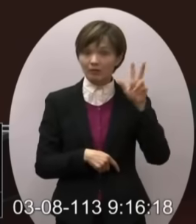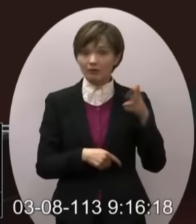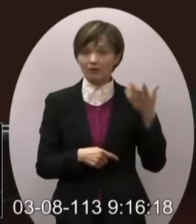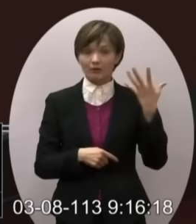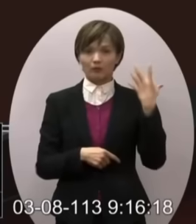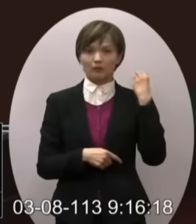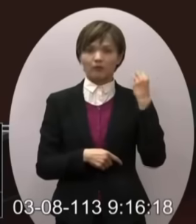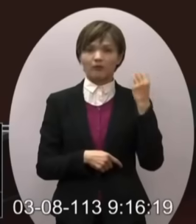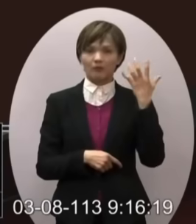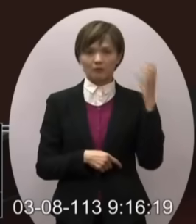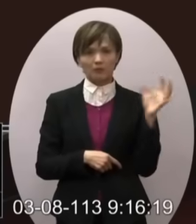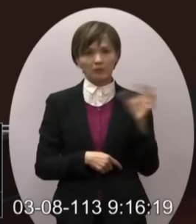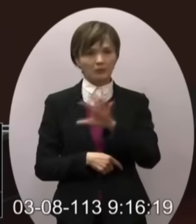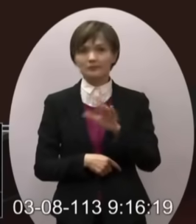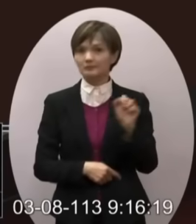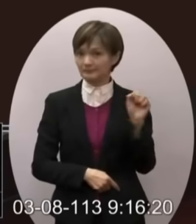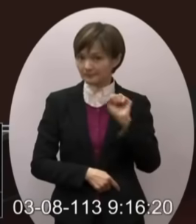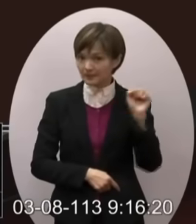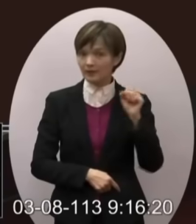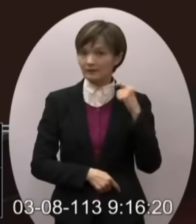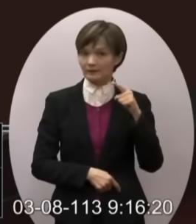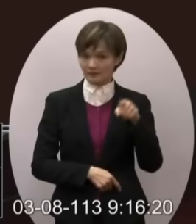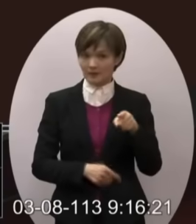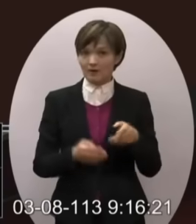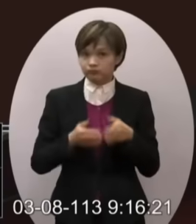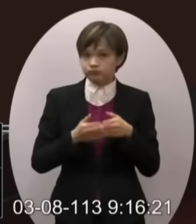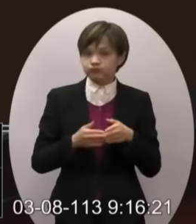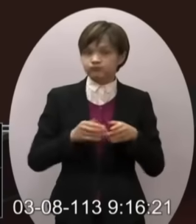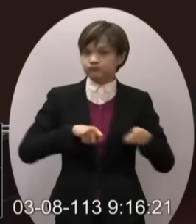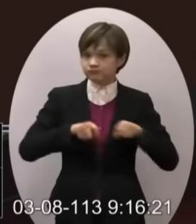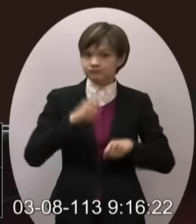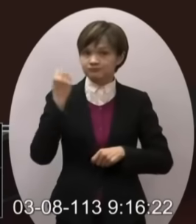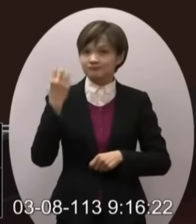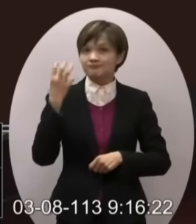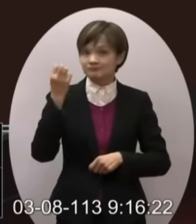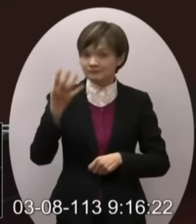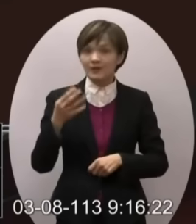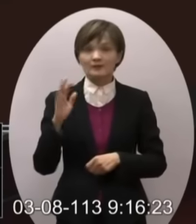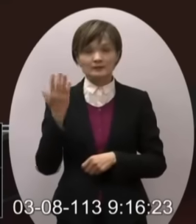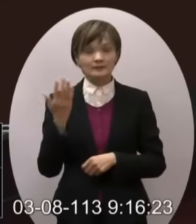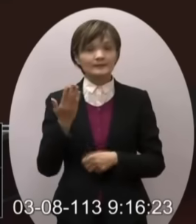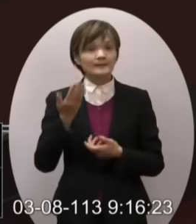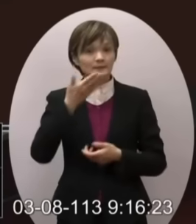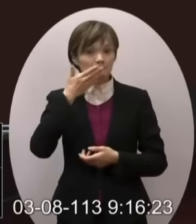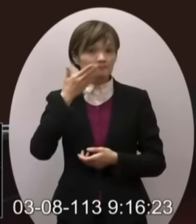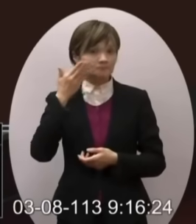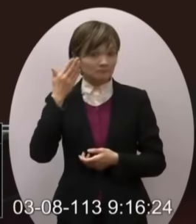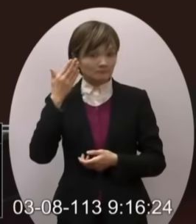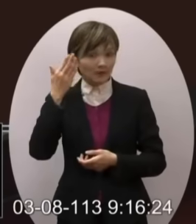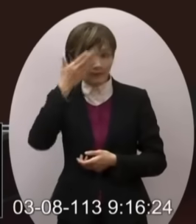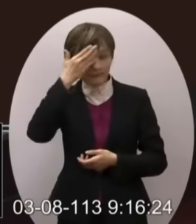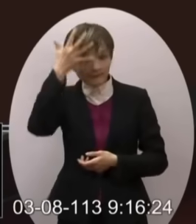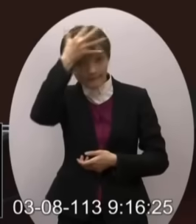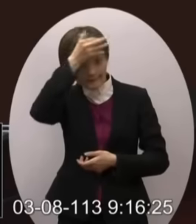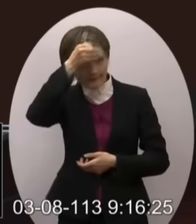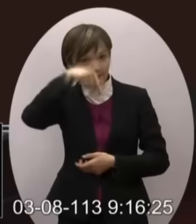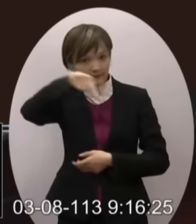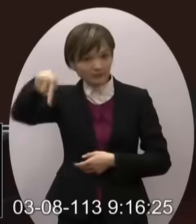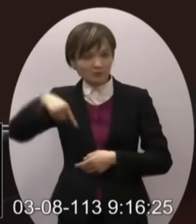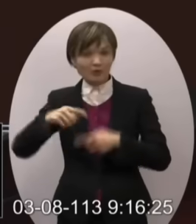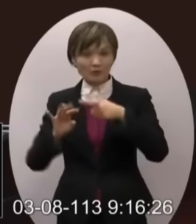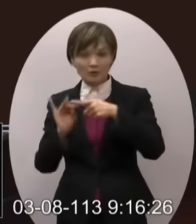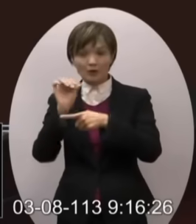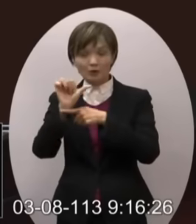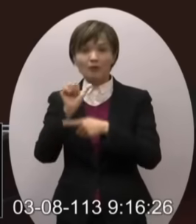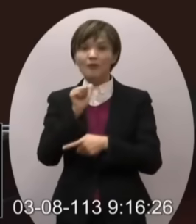新市场、新思潮、新社会、新的生活方式。可惜银发产业一直沿用对待5%老弱病穷